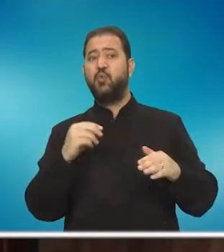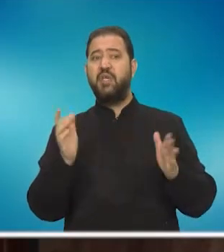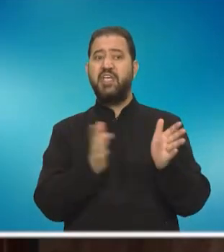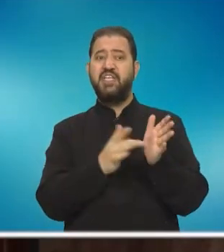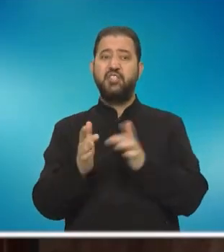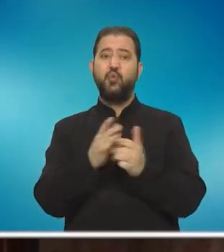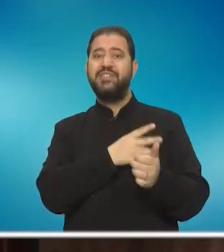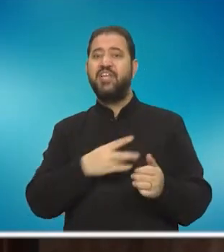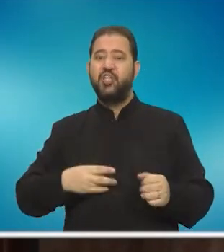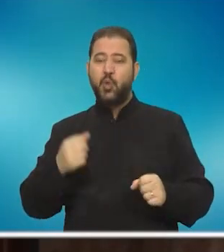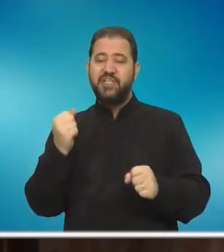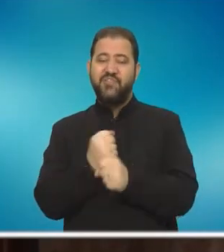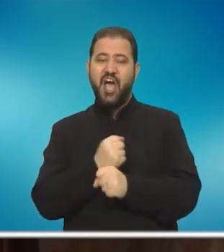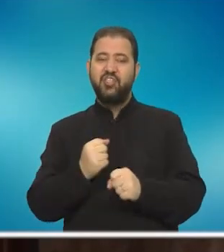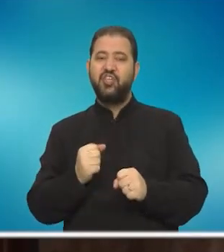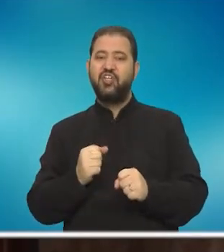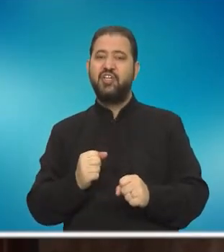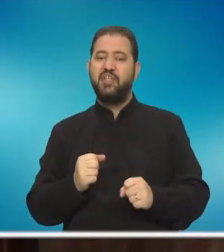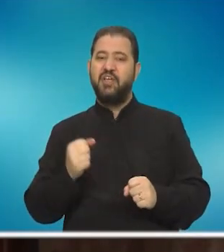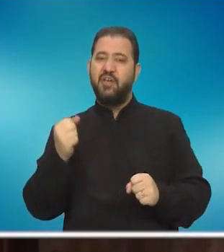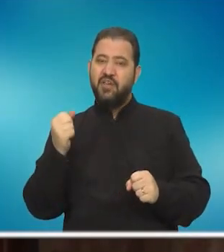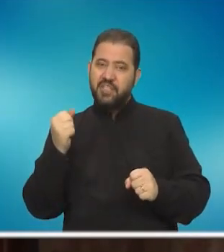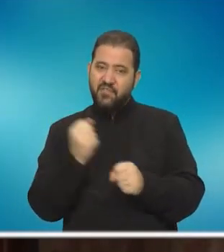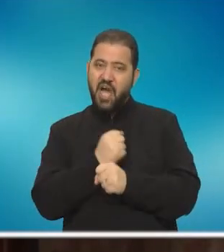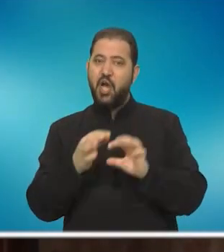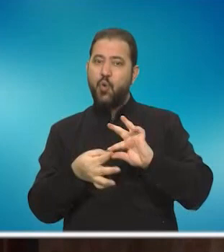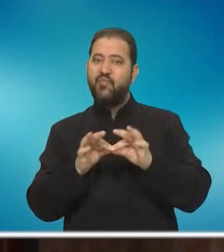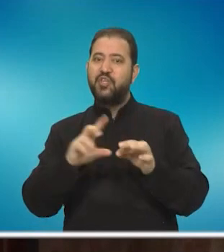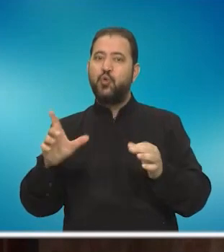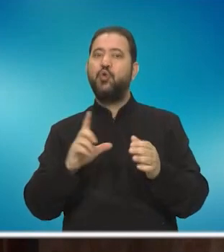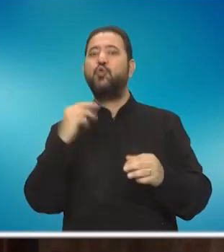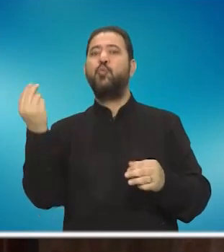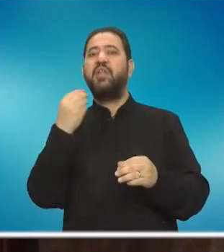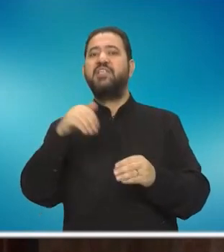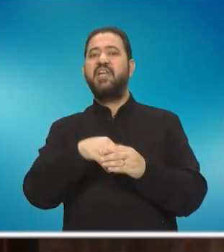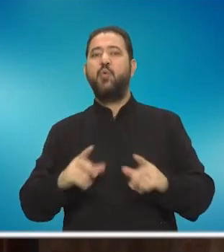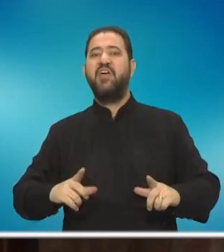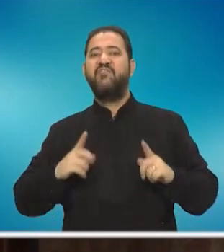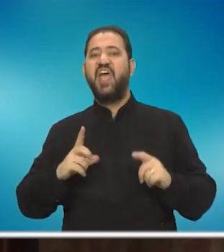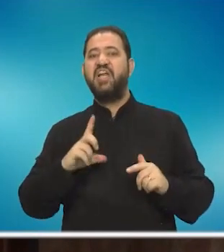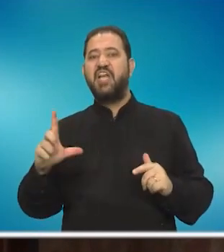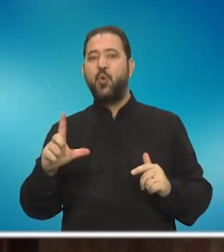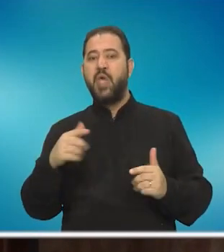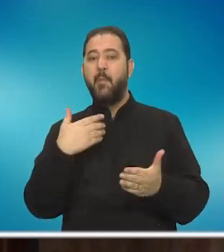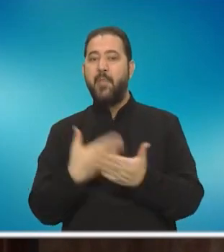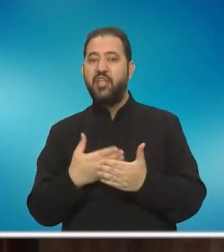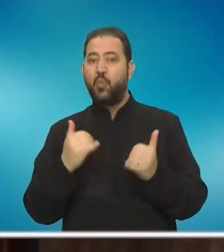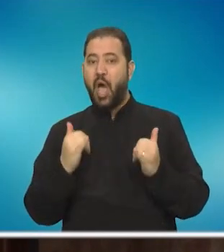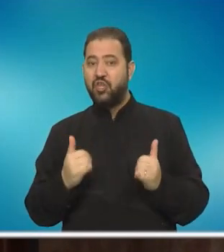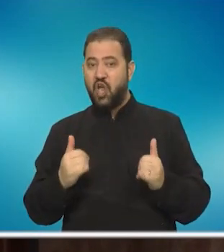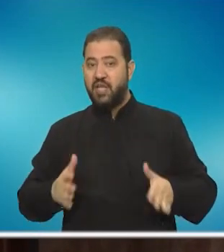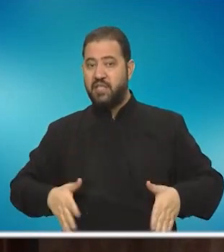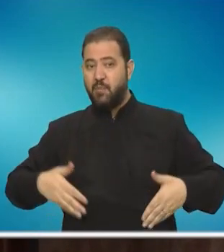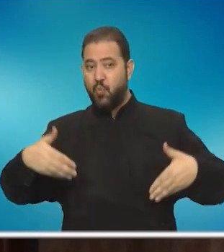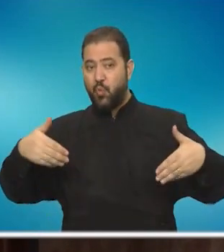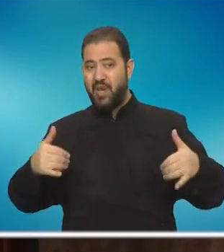se robească împlinirii cuvântului lui Hristos. Și atunci va avea cu adevărat bucurie. Tocmai de aceea bucuria